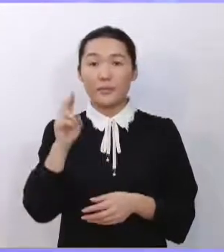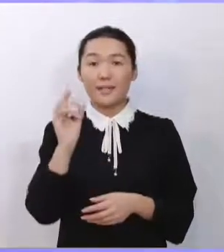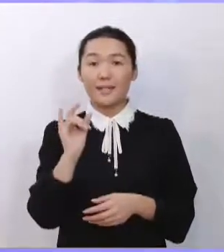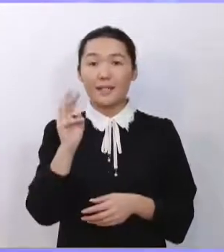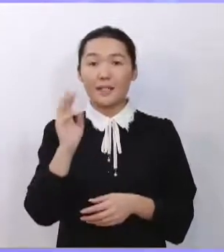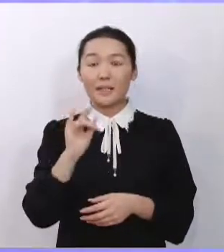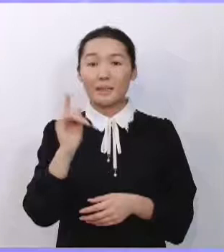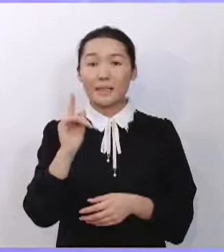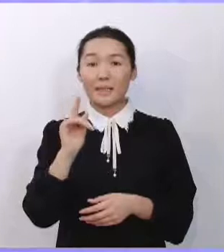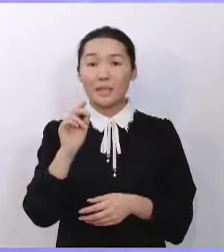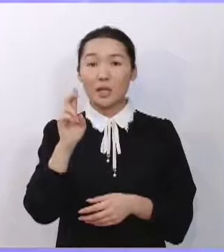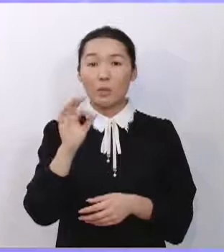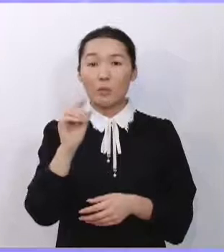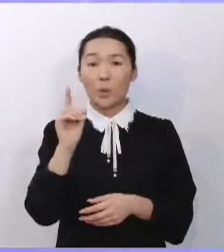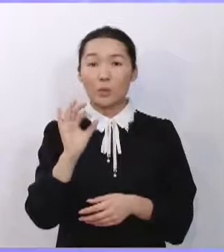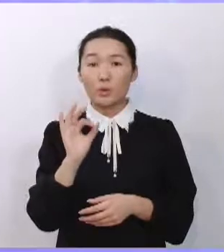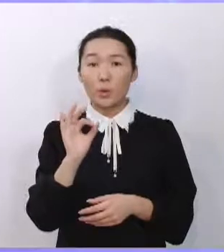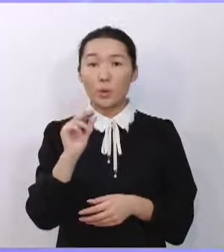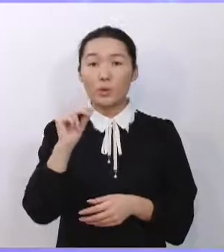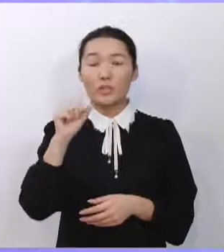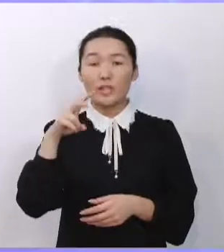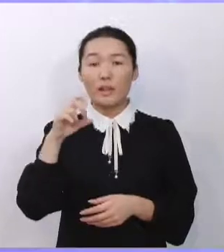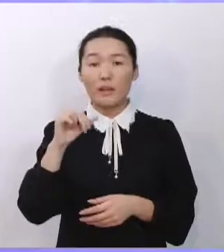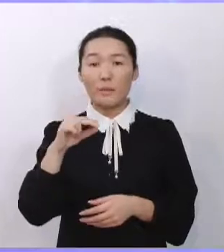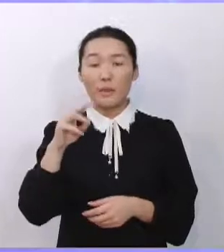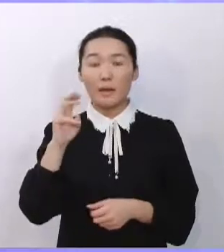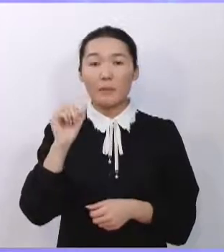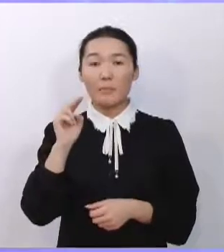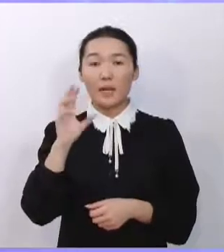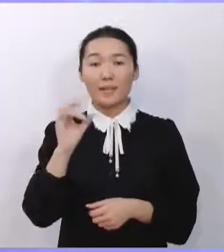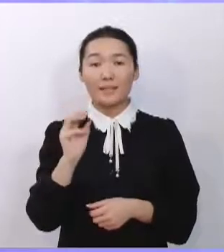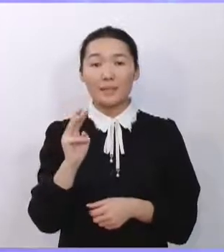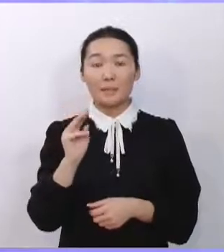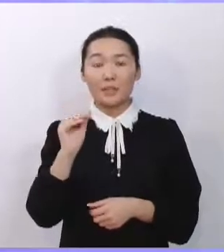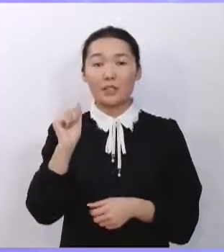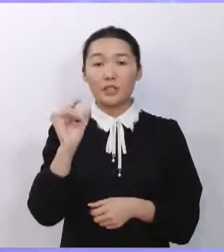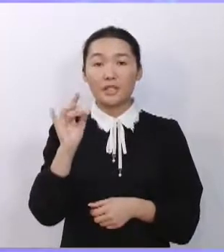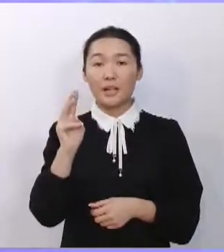Кымыз, бозо, чалап, максым, жарма.